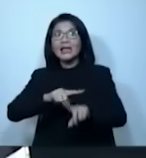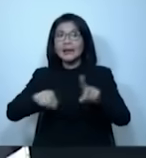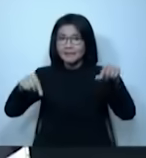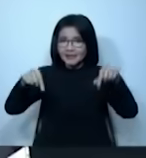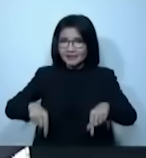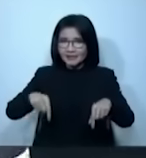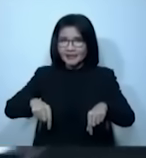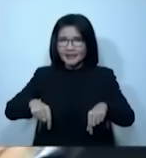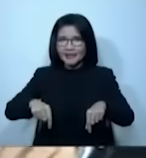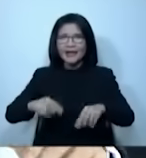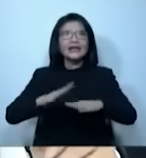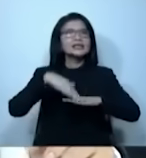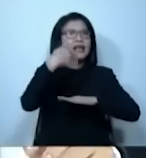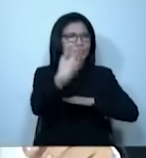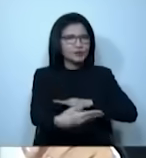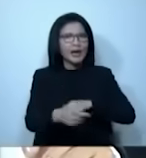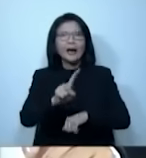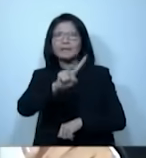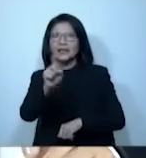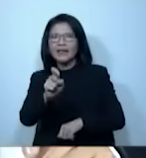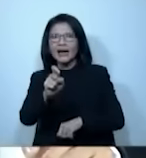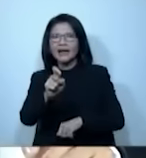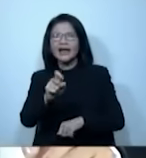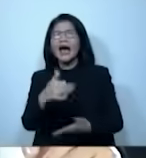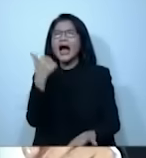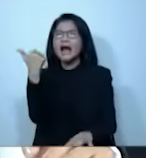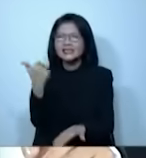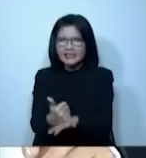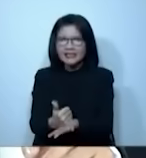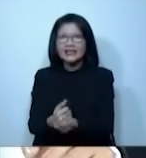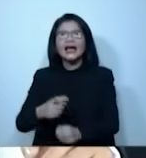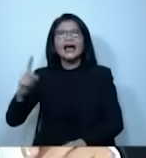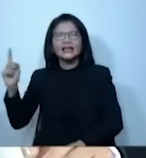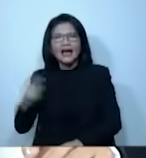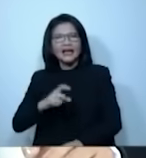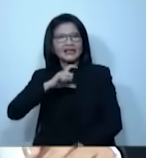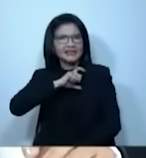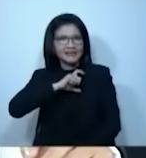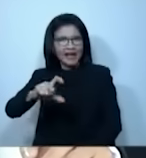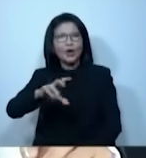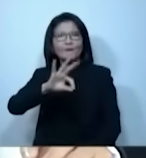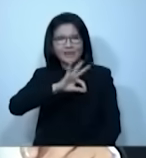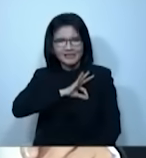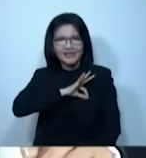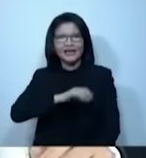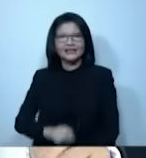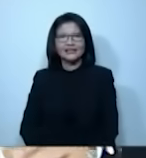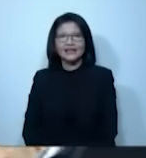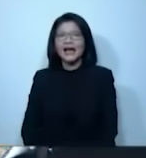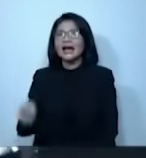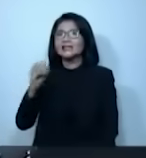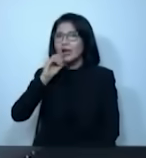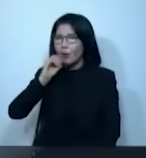ini dan segmen selanjutnya pertanyaan murni dari para calon presiden Jawaban